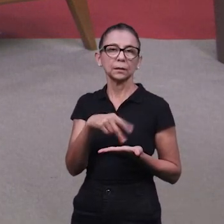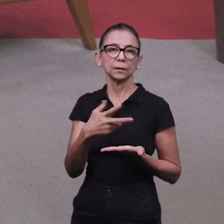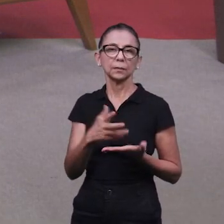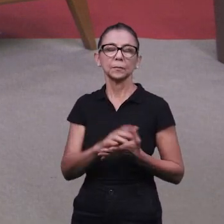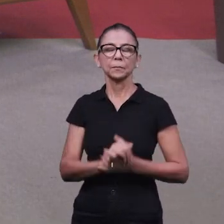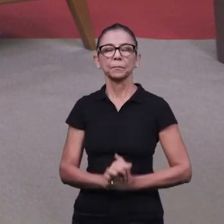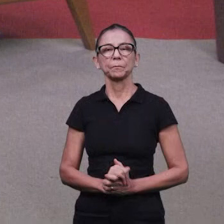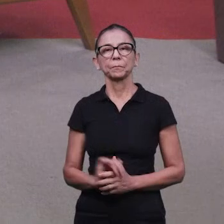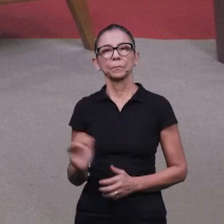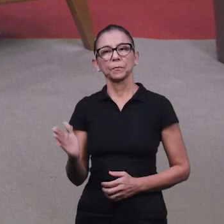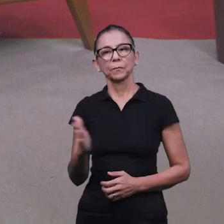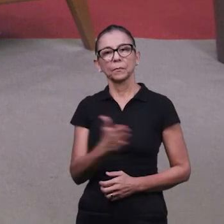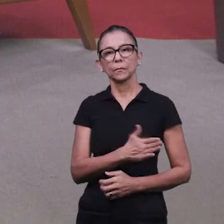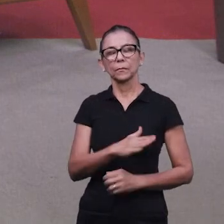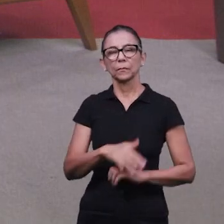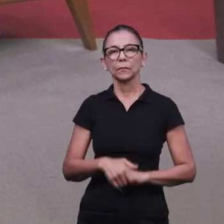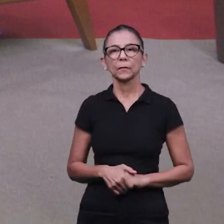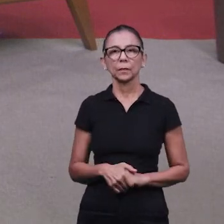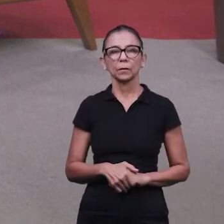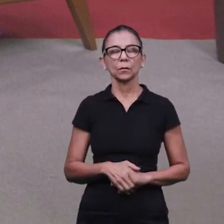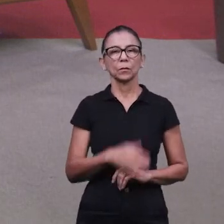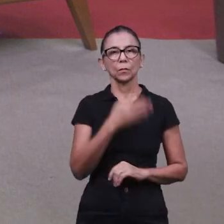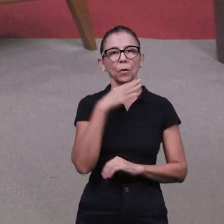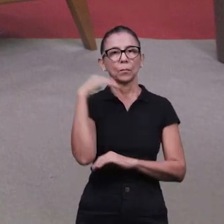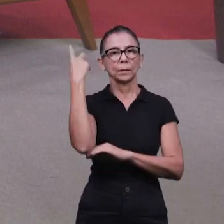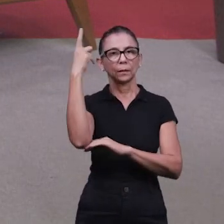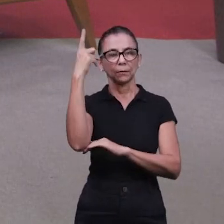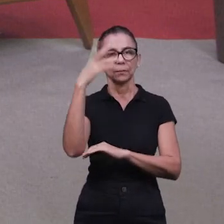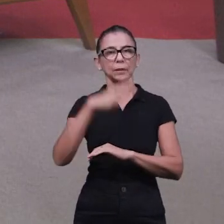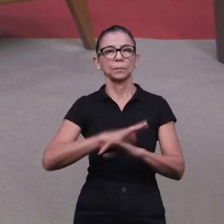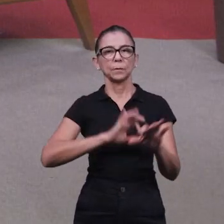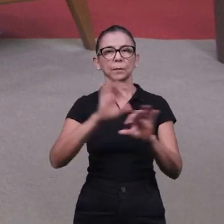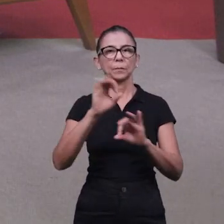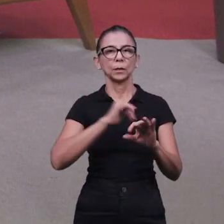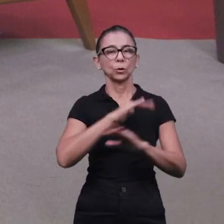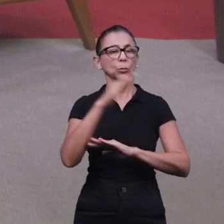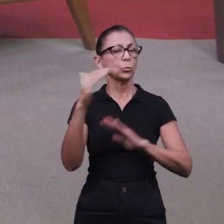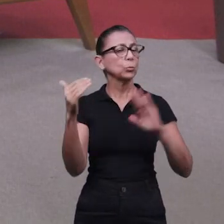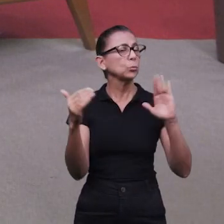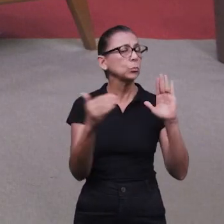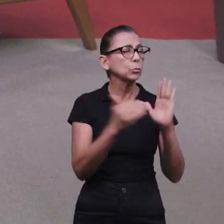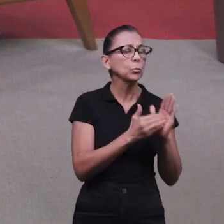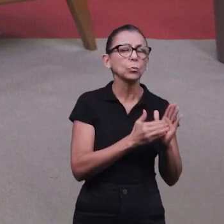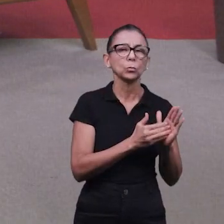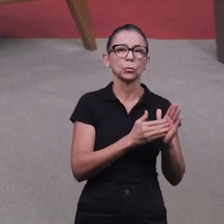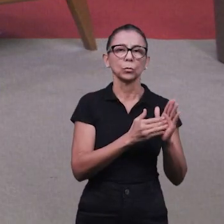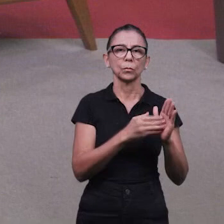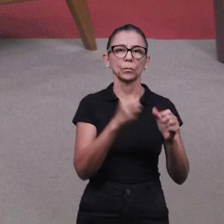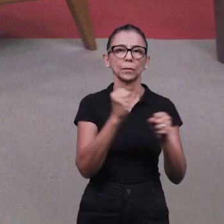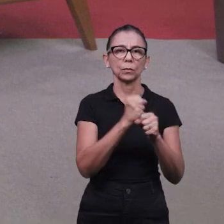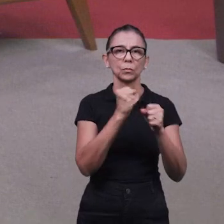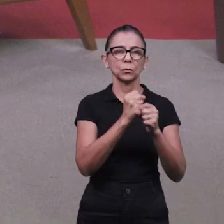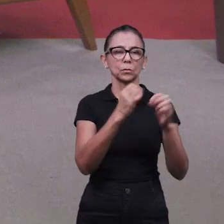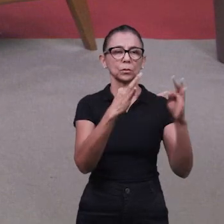a pourvu tout le matériel afin que Salomon puisse édifier le temple, Jésus, quand